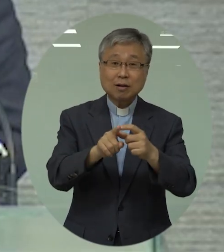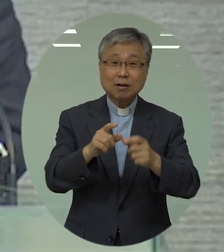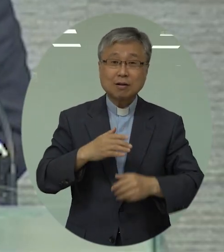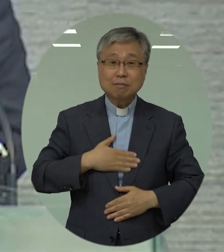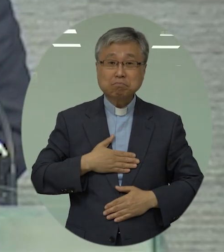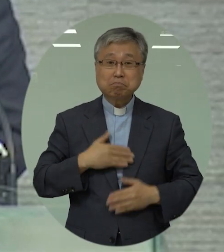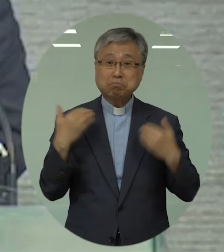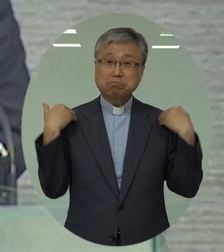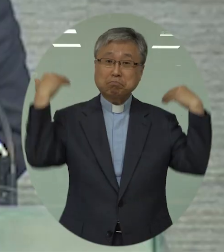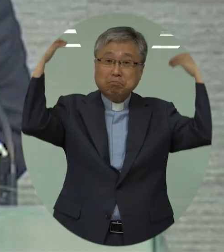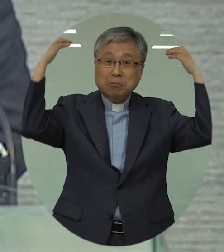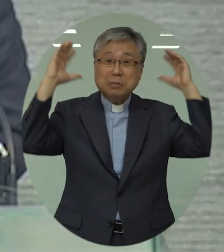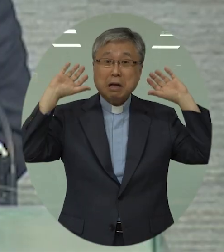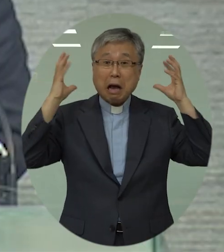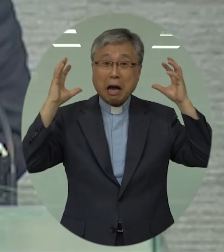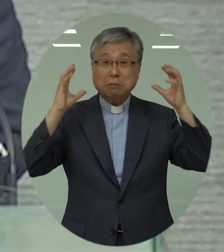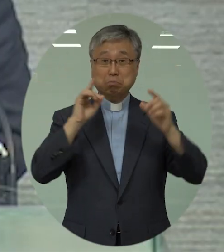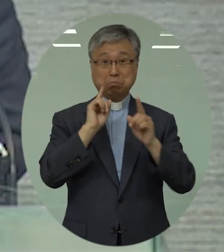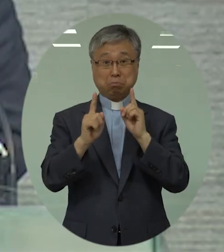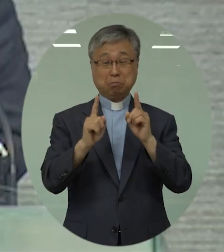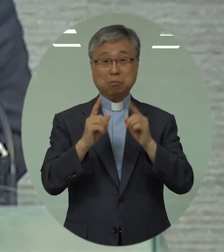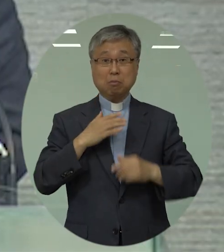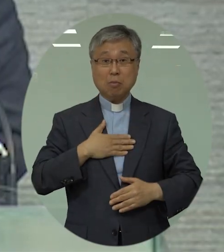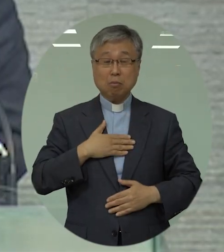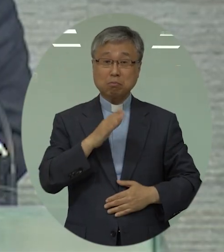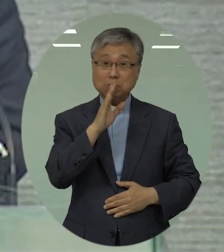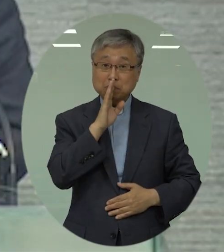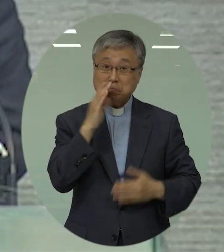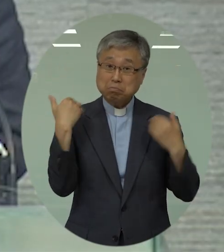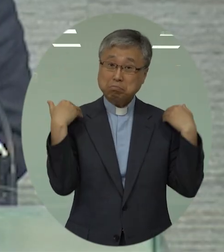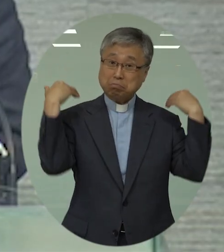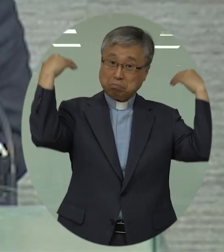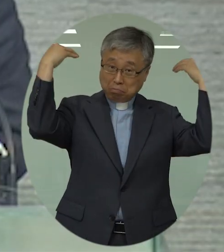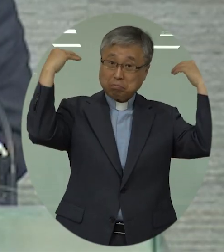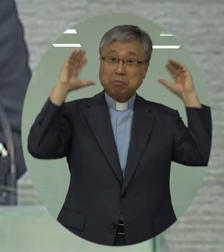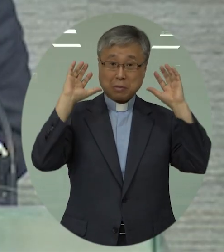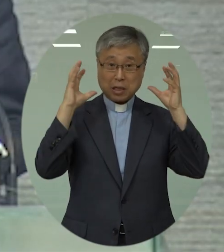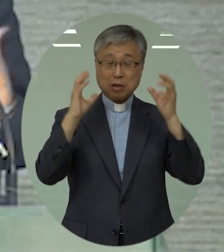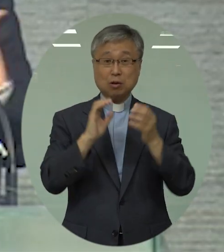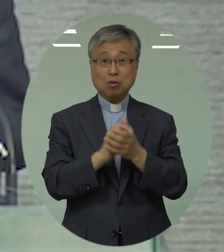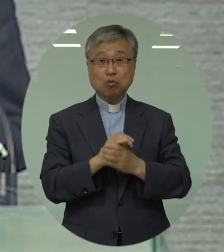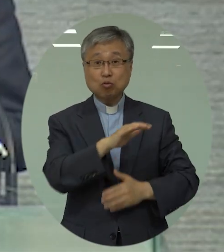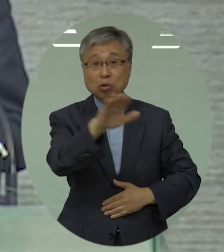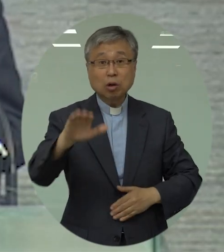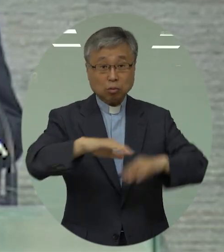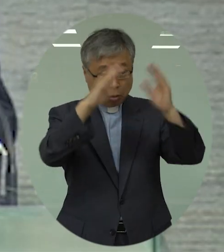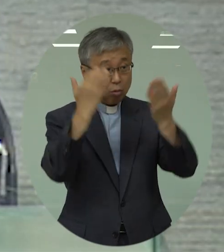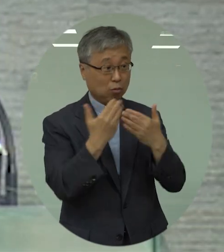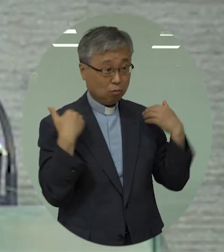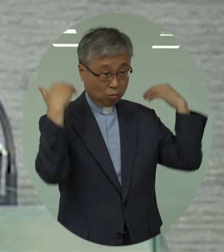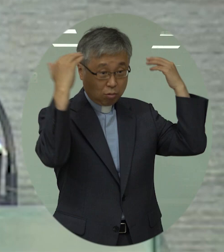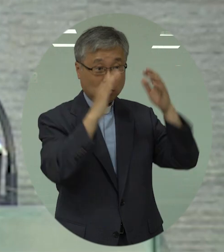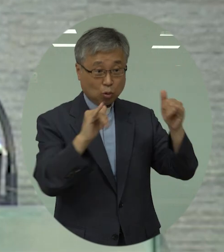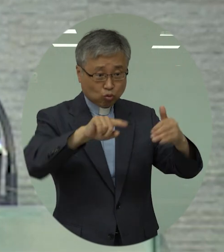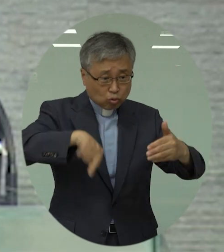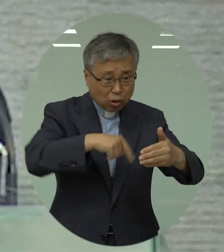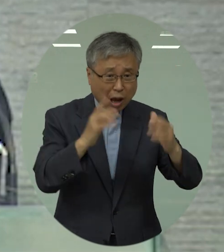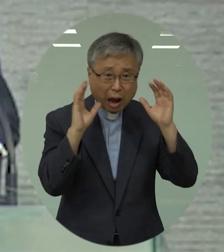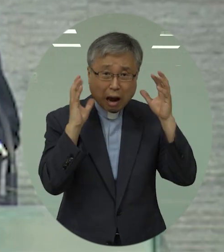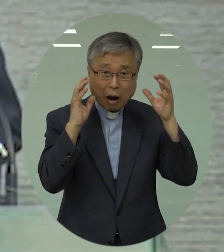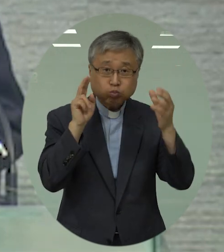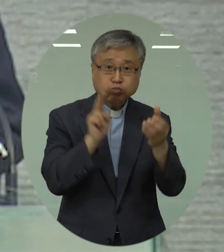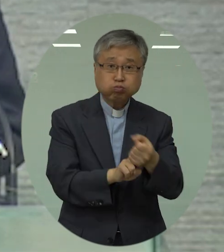성인 아이라는 단어가 있습니다. adult child, 성인 아이. 우리가 다 성인이에요. 어른인데 우리 속에